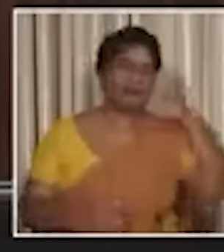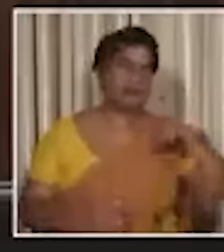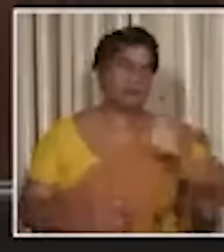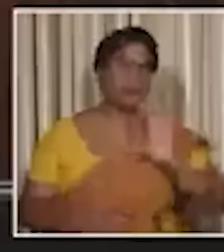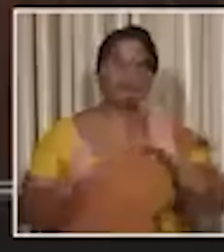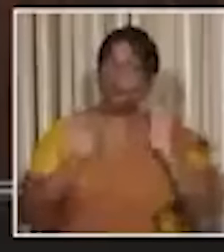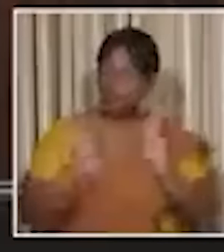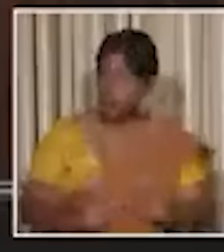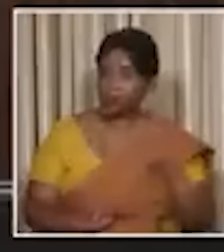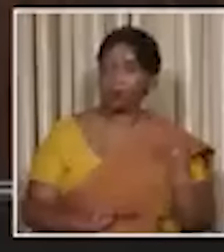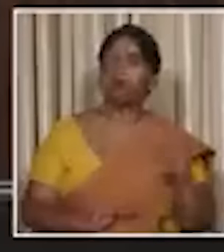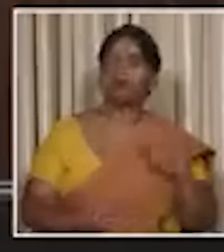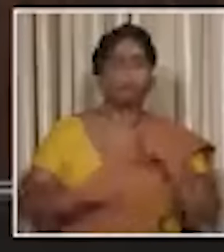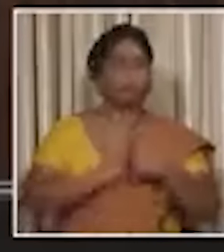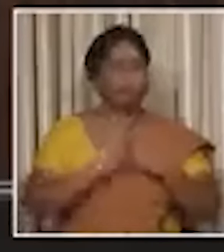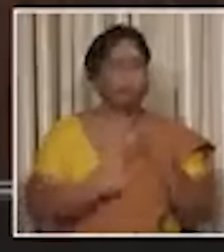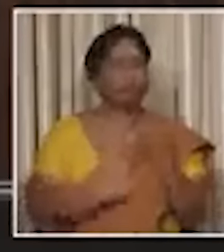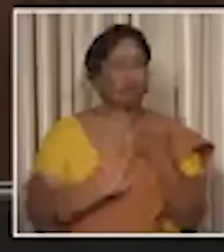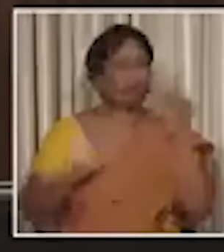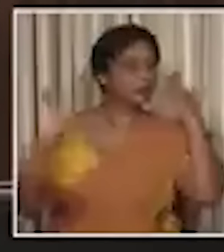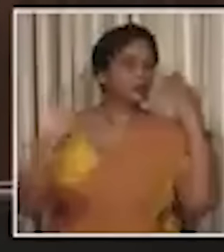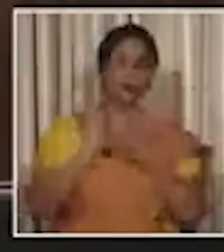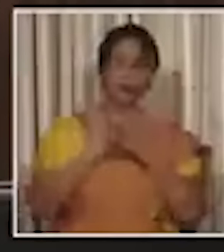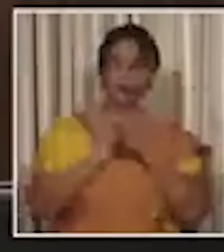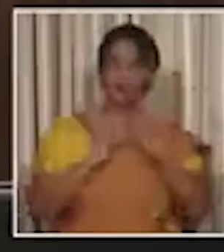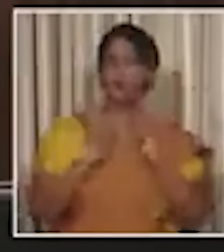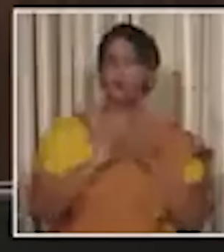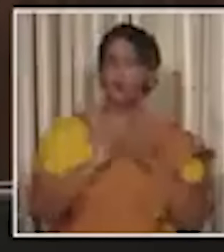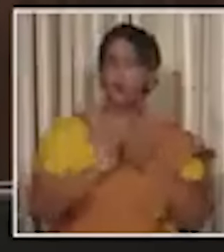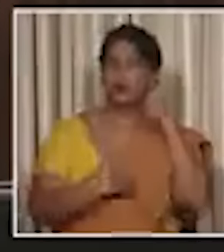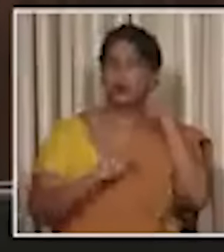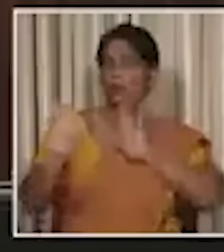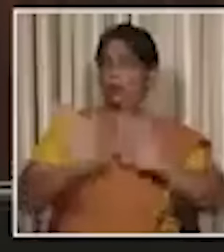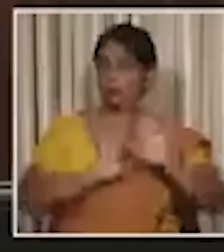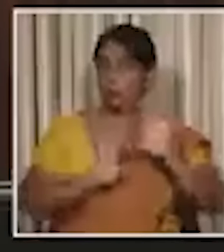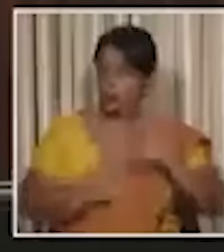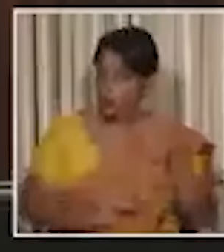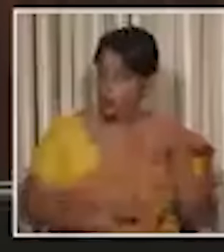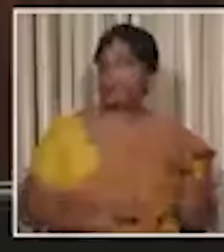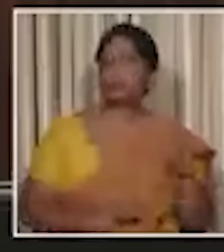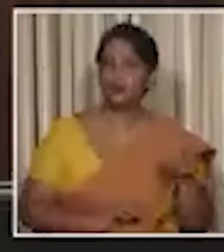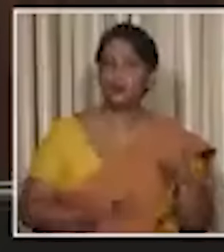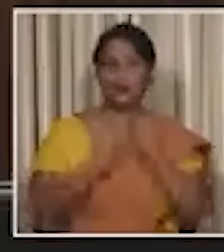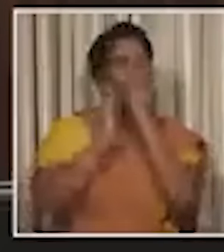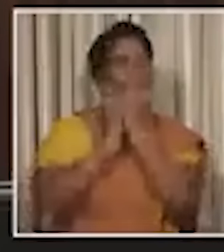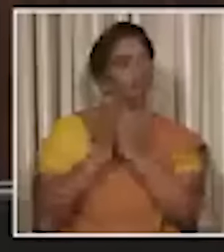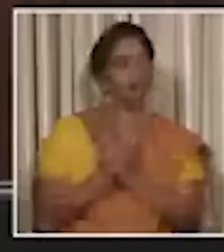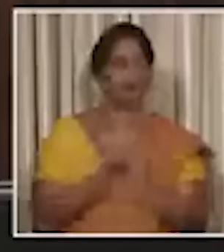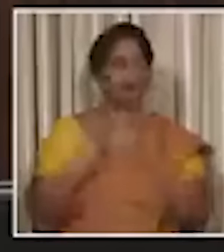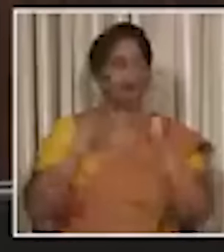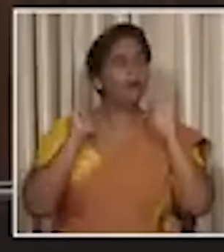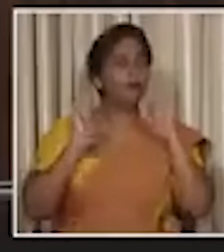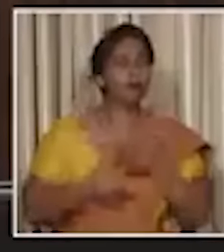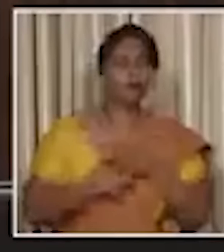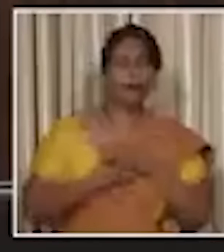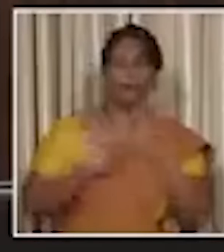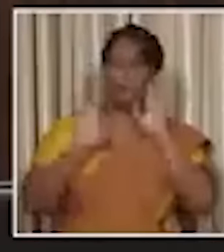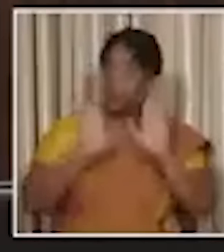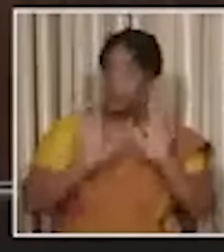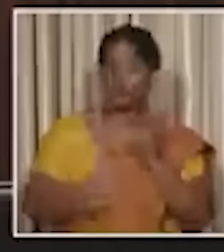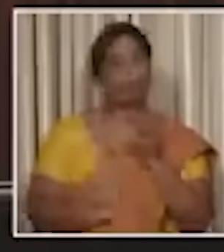சந்தையில் போட்டியாளர்களாக அல்லது அந்த சந்தையில் சிறந்த தரப்பினராக உள்நுழையக்கூடிய ஒரு சூழலை நாங்கள் உருவாக்க வேண்டும். எனவே